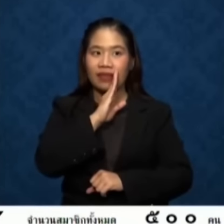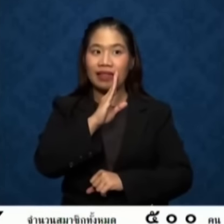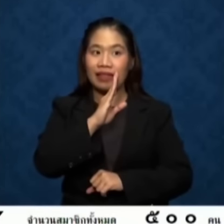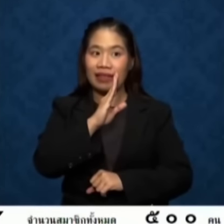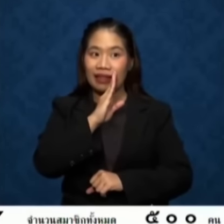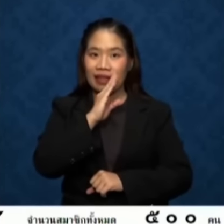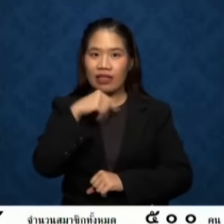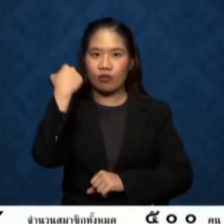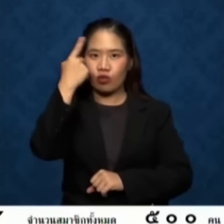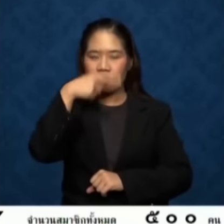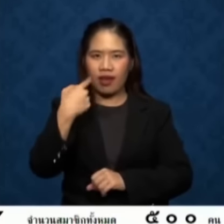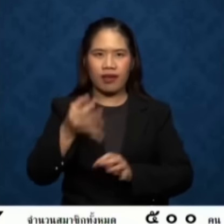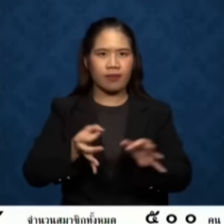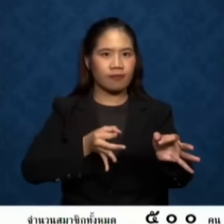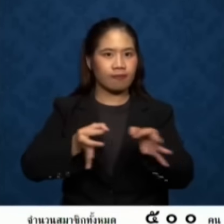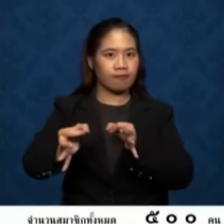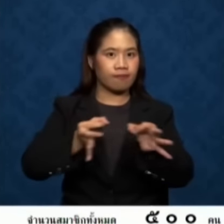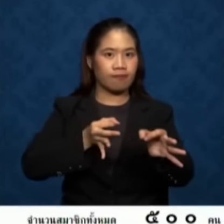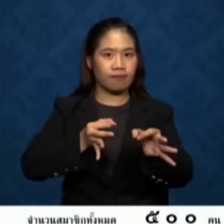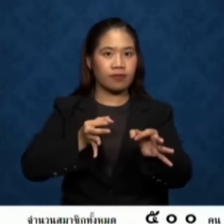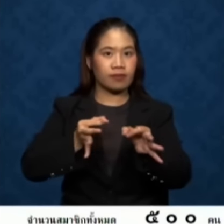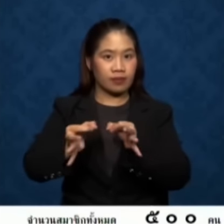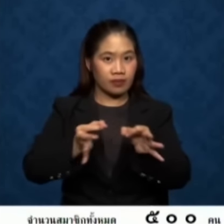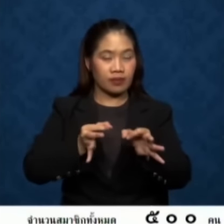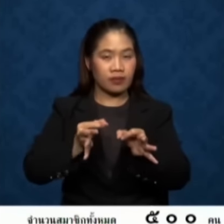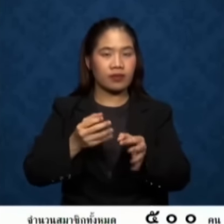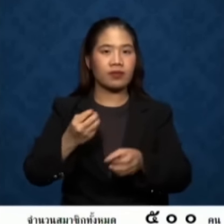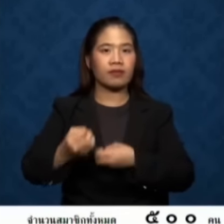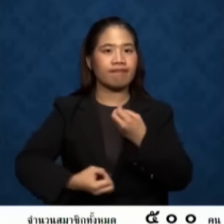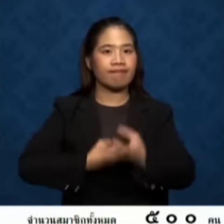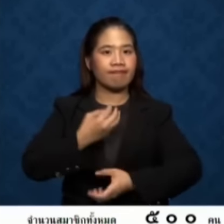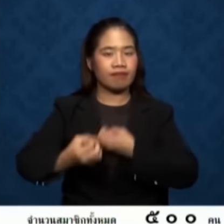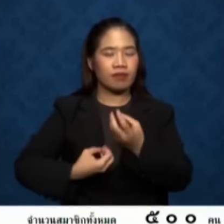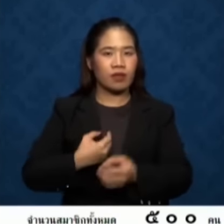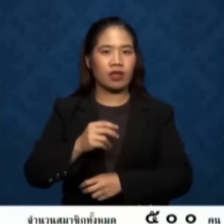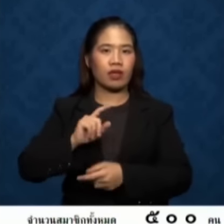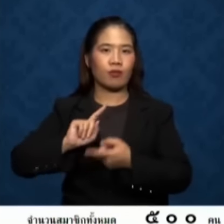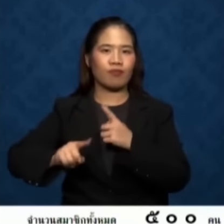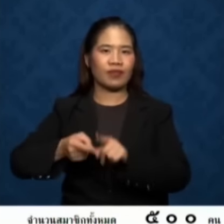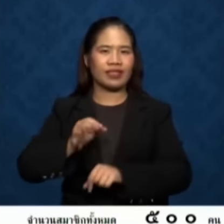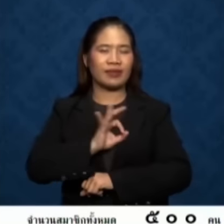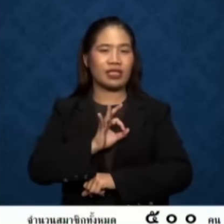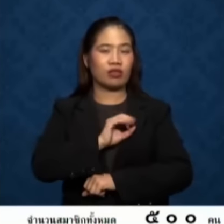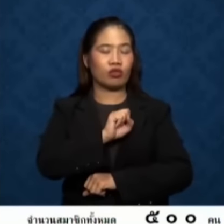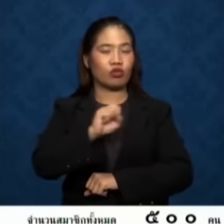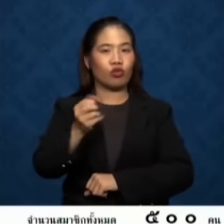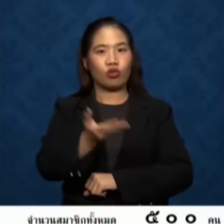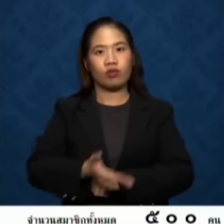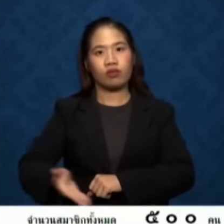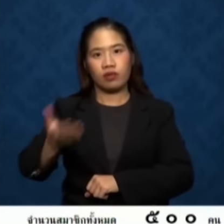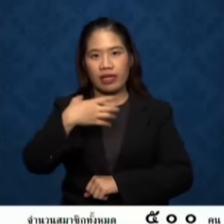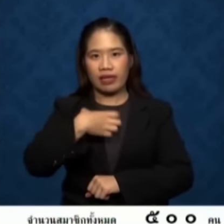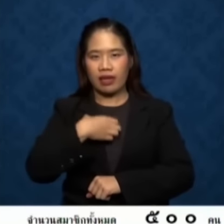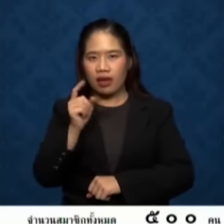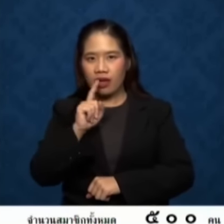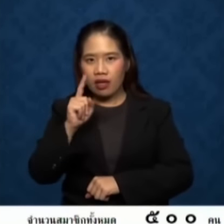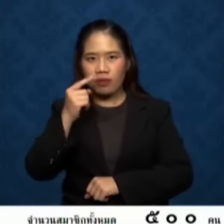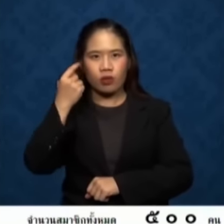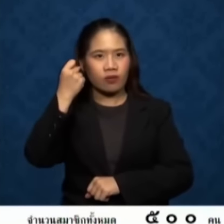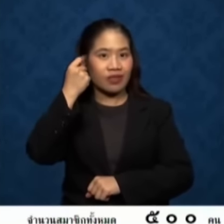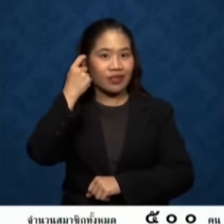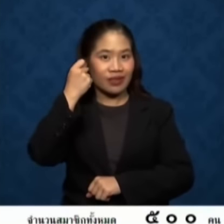านผู้อภิปรายแล้วก็เพื่อนสมาชิกอีกจำนวนหนึ่งเรายังมีความเข้าใ